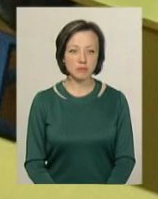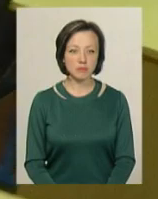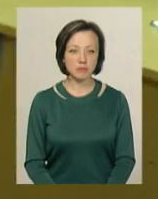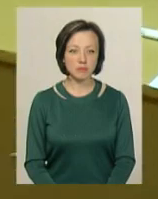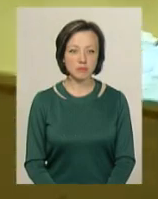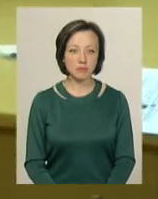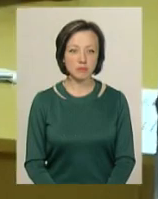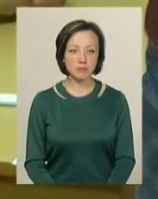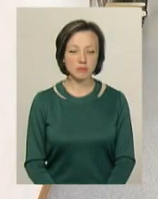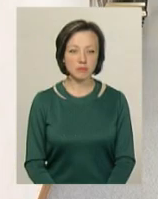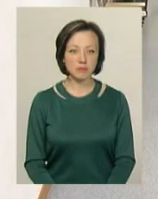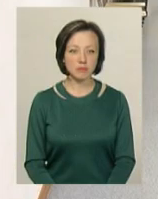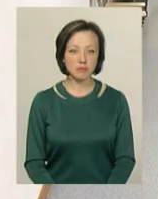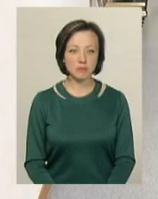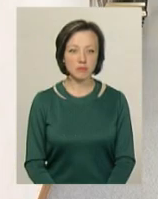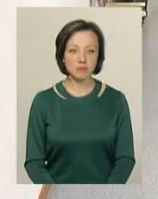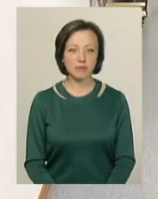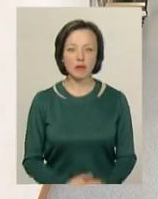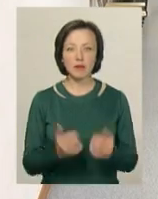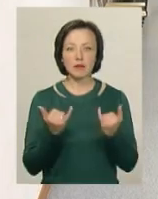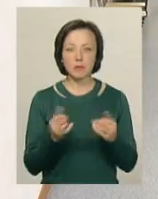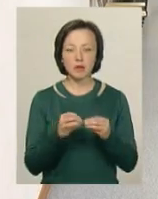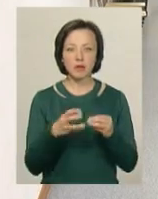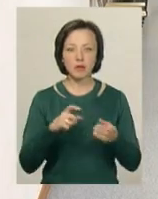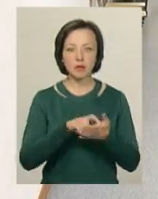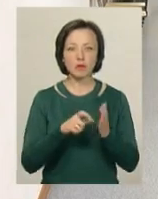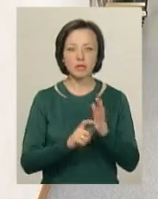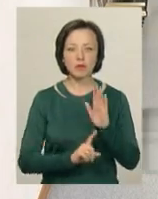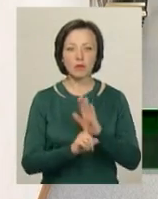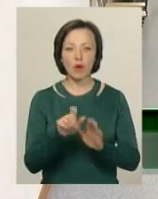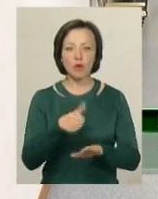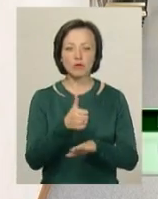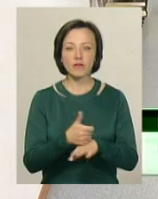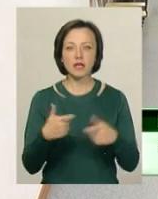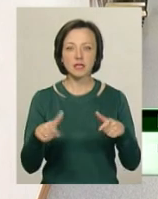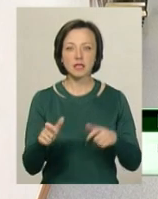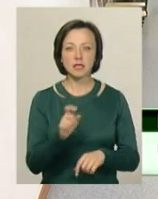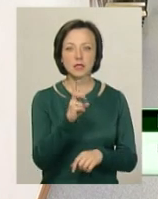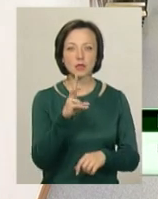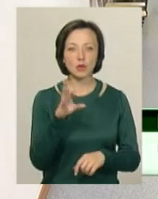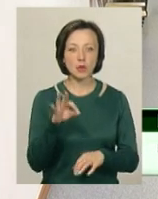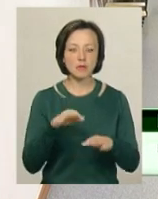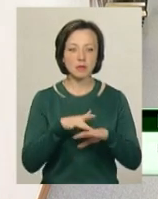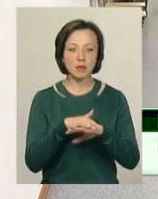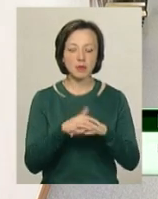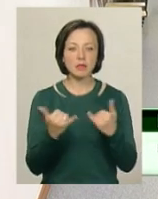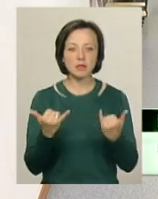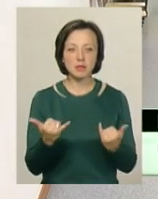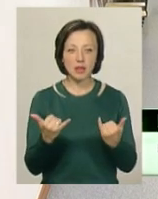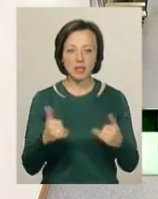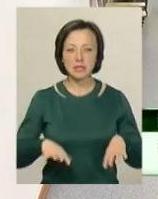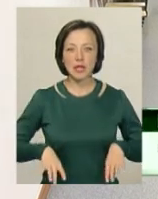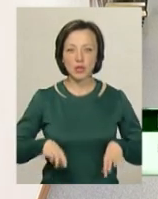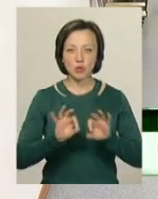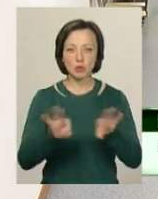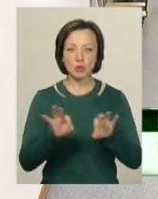розрізу. Дефектів пошкоджені. Щойно у 15 аудиторіях стартувала основна сесія ЗНО з математики. Наразі проходить